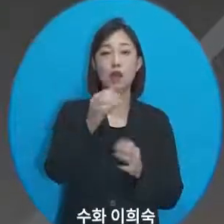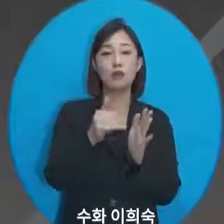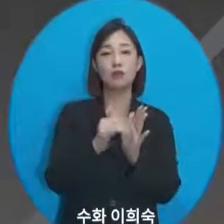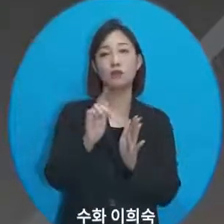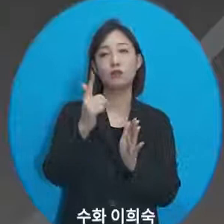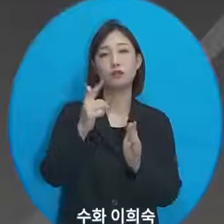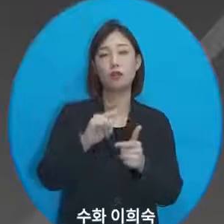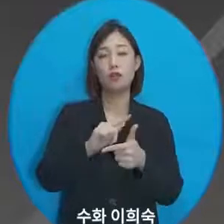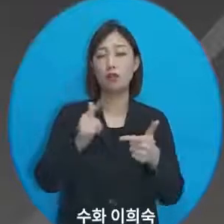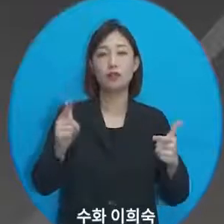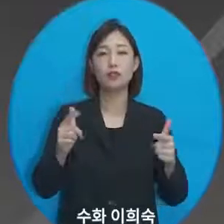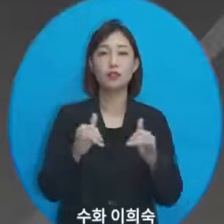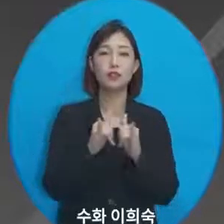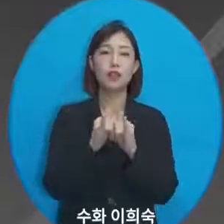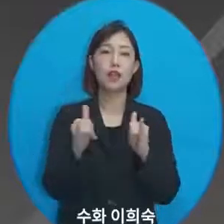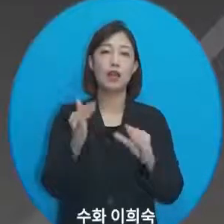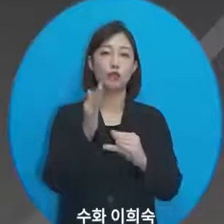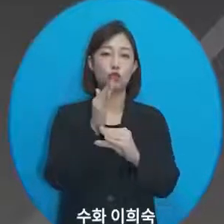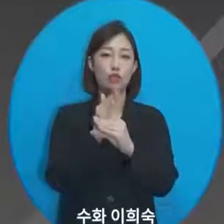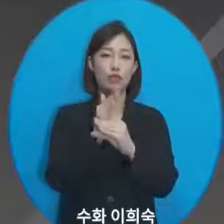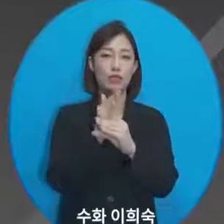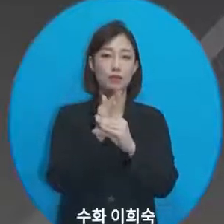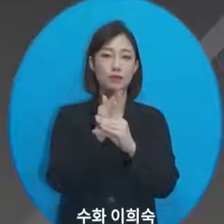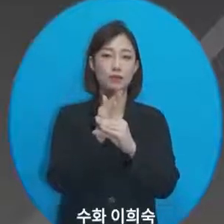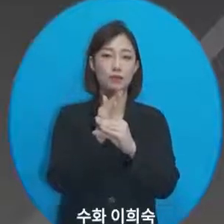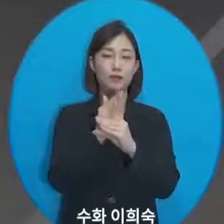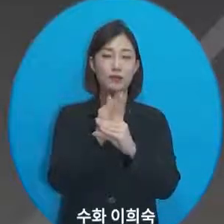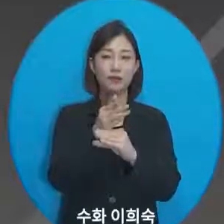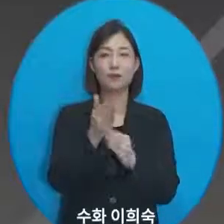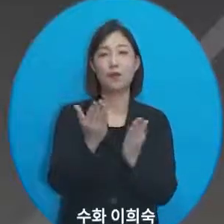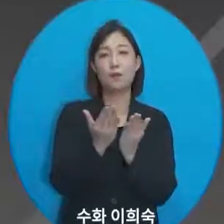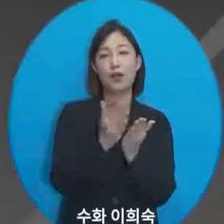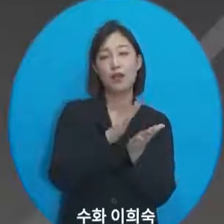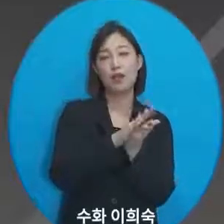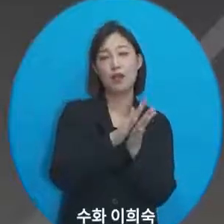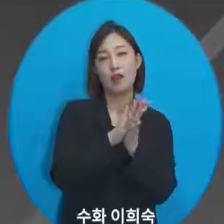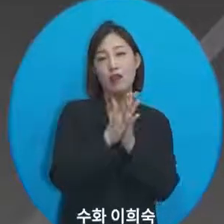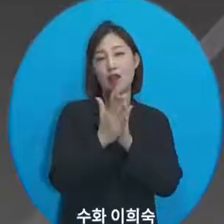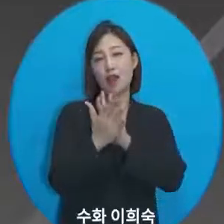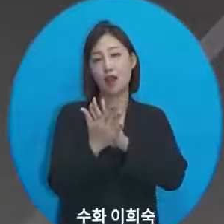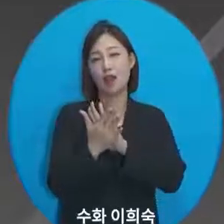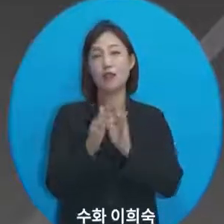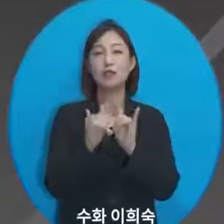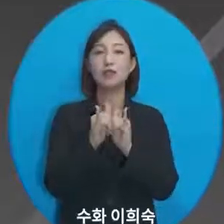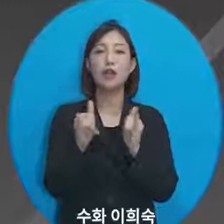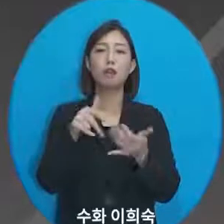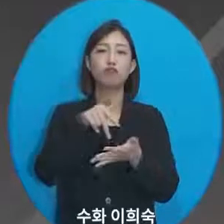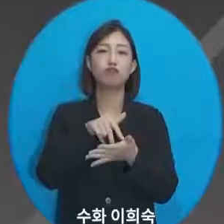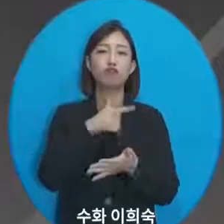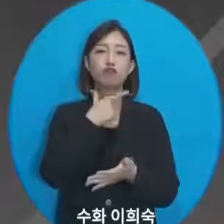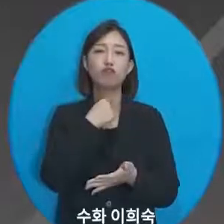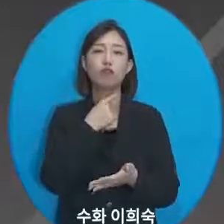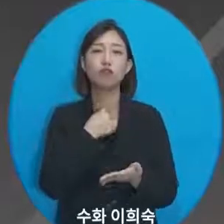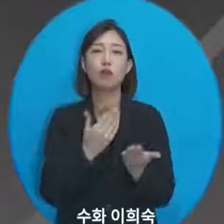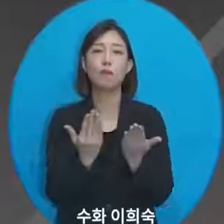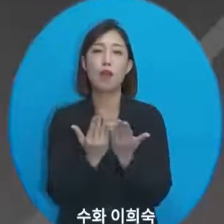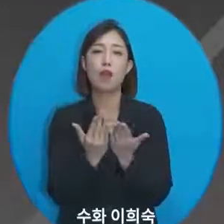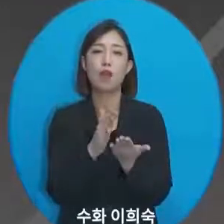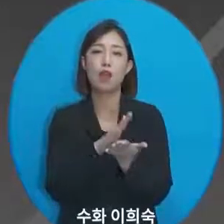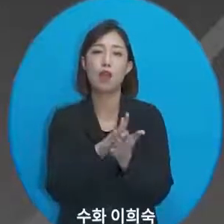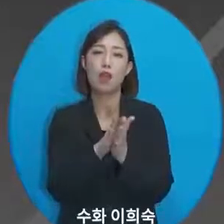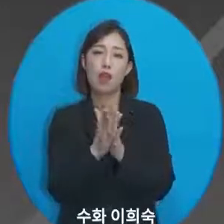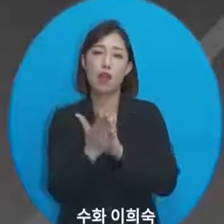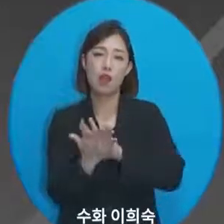인간 중심적으로 변해가는 우리들의 요구를 적극 반영하는